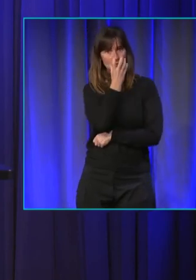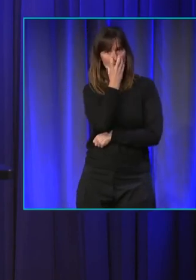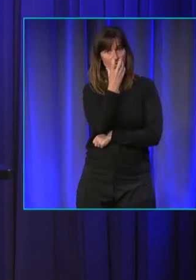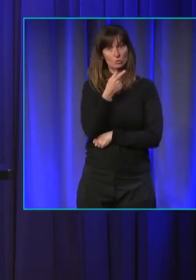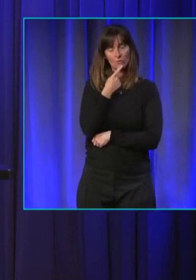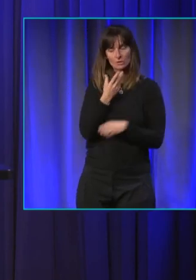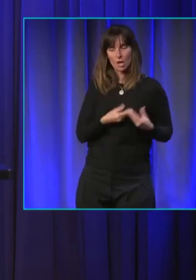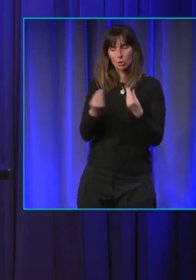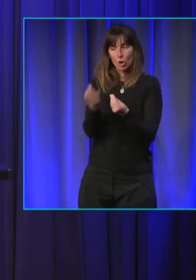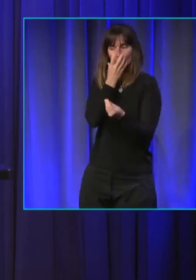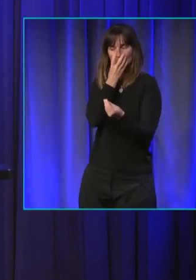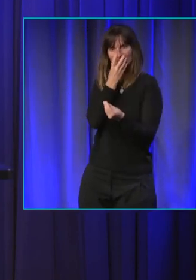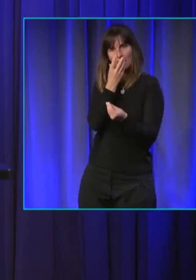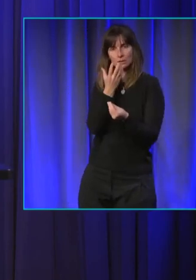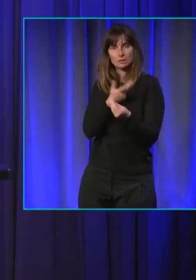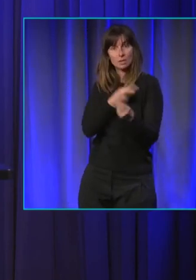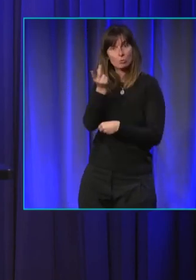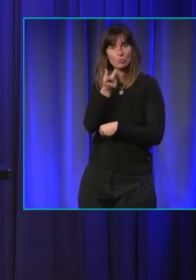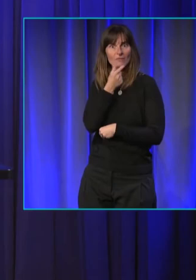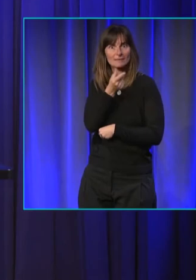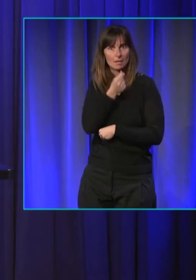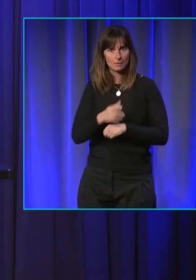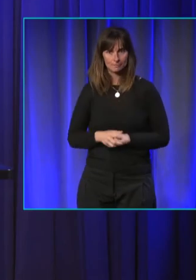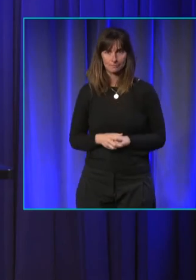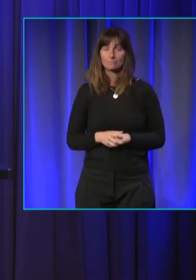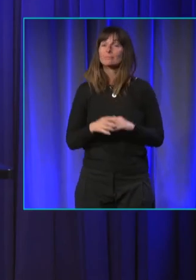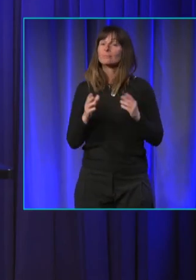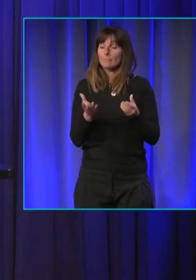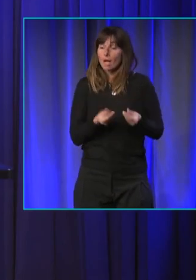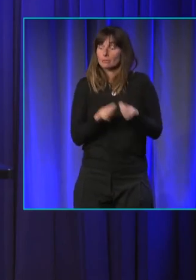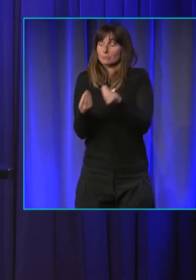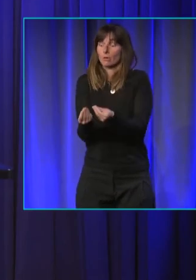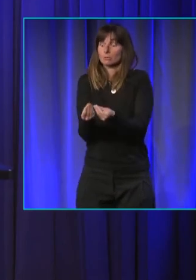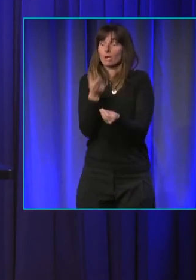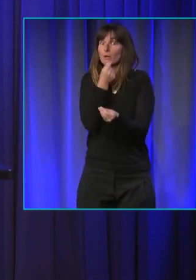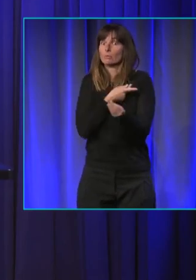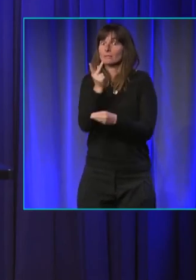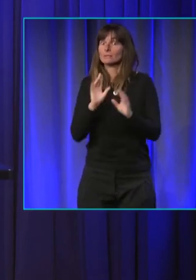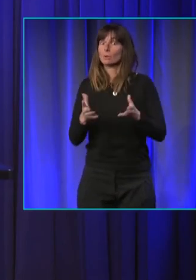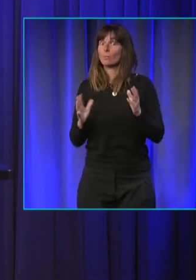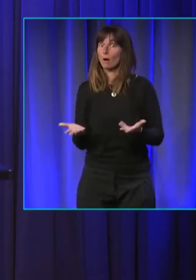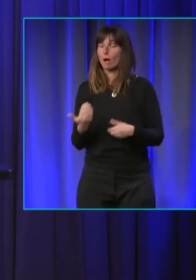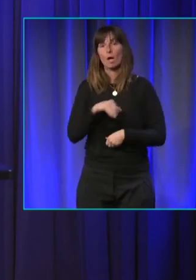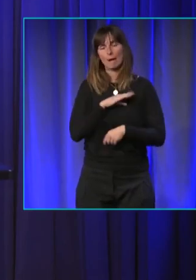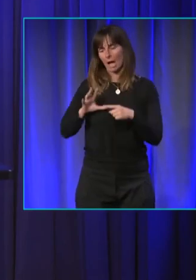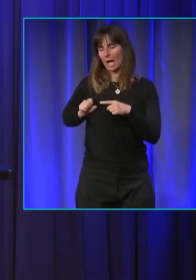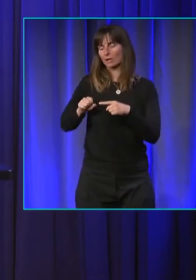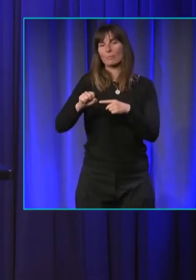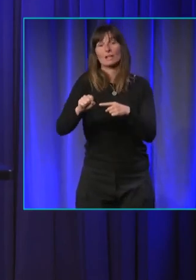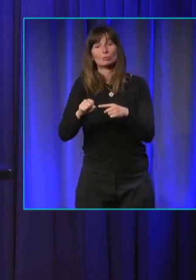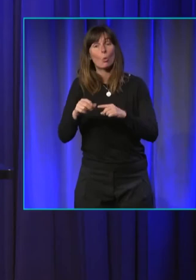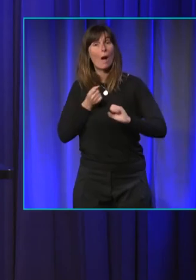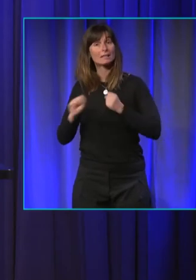en oxygène. Alors après, on peut, pour faciliter l'apport en oxygène, ça peut être soit de la récupération active, bon, ça, c'est pas du